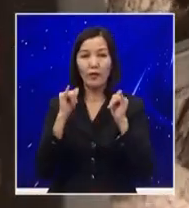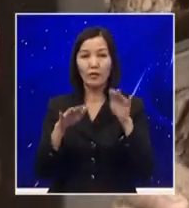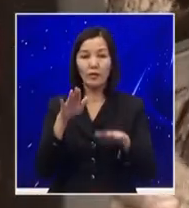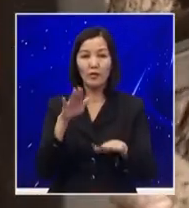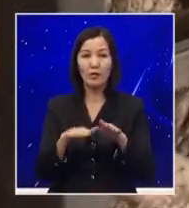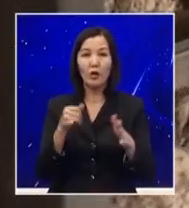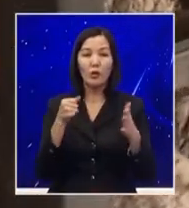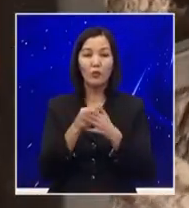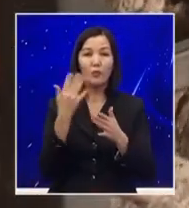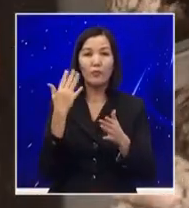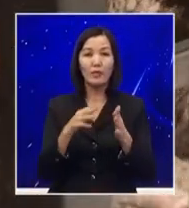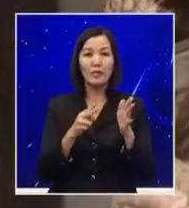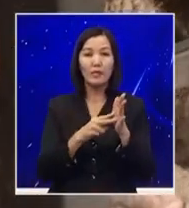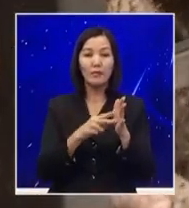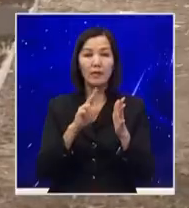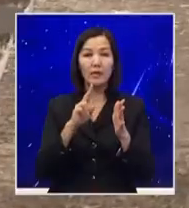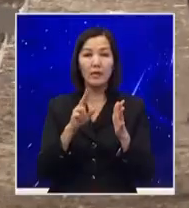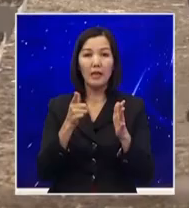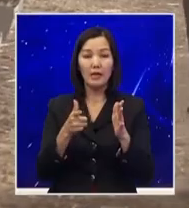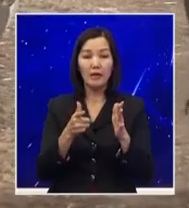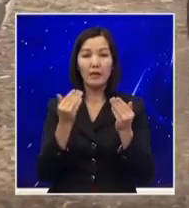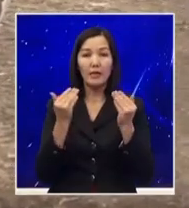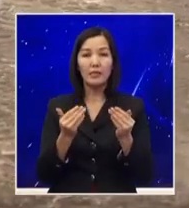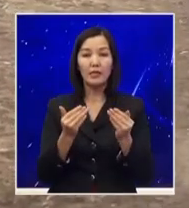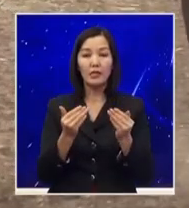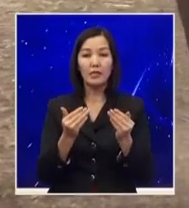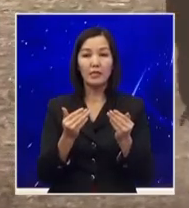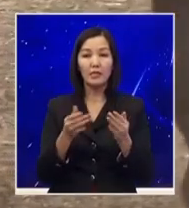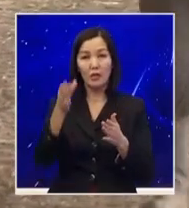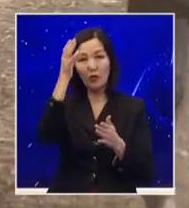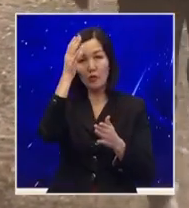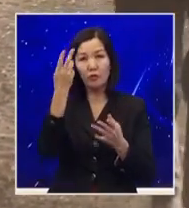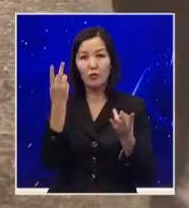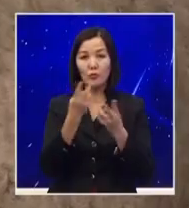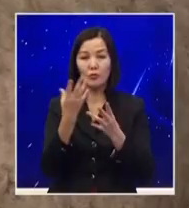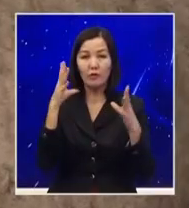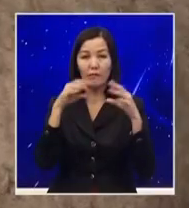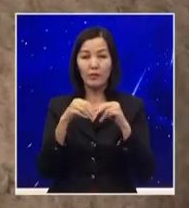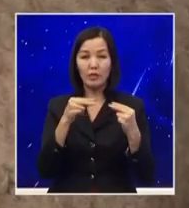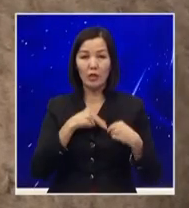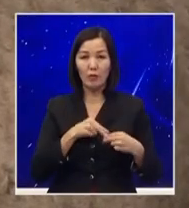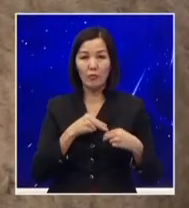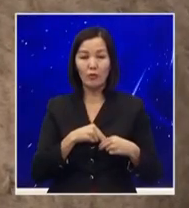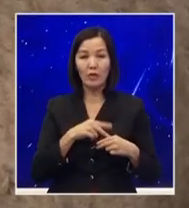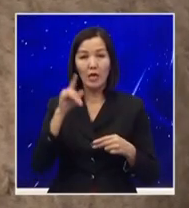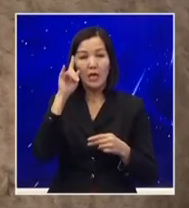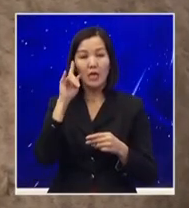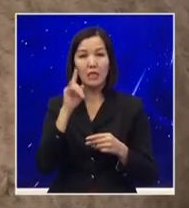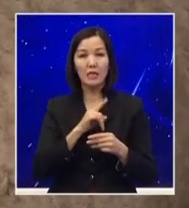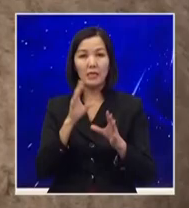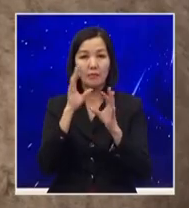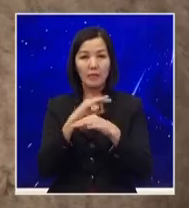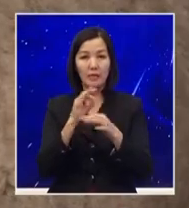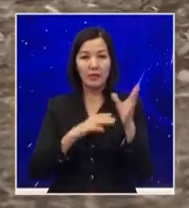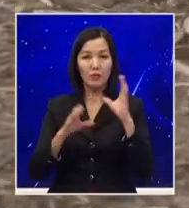овцы до 57 килограммов. Стоит заметить, это не без участия науки. К слову, хозяйство тесно сотрудничает с Казахским